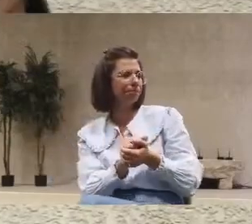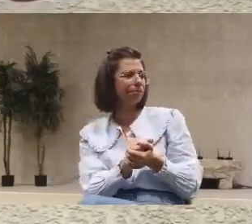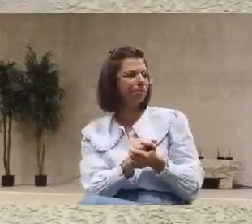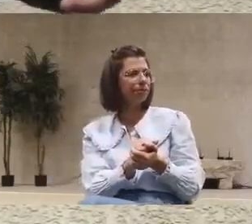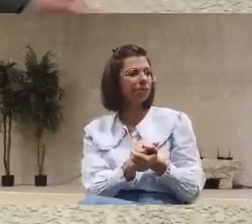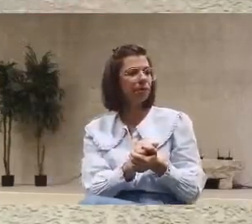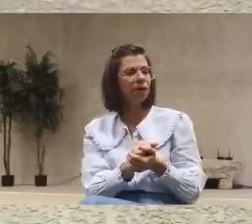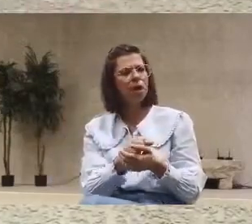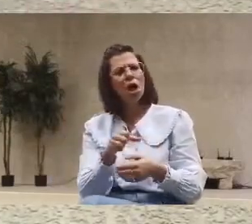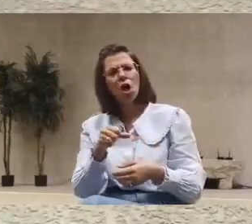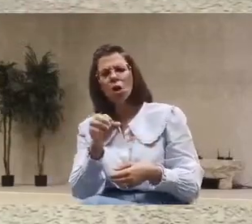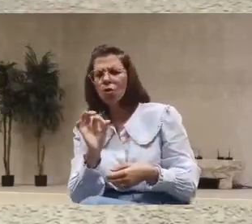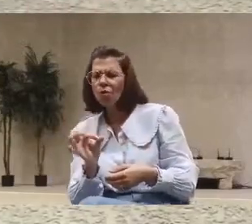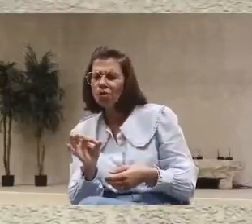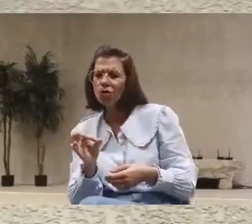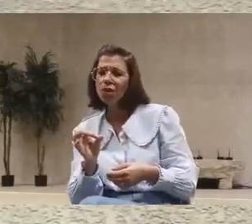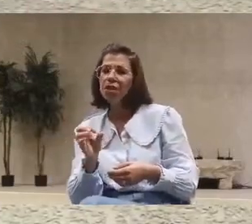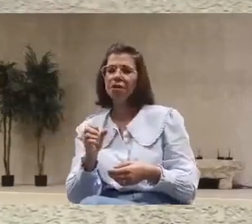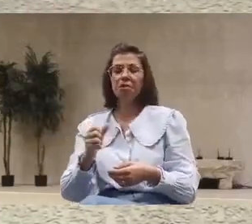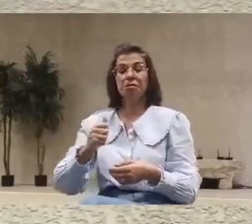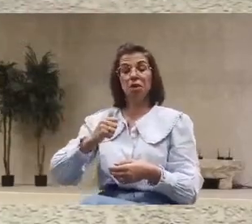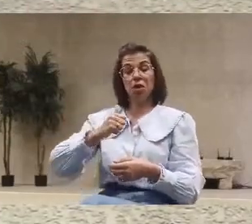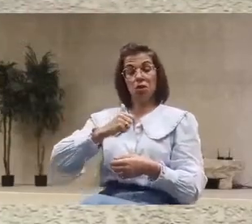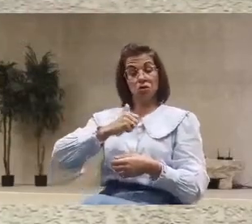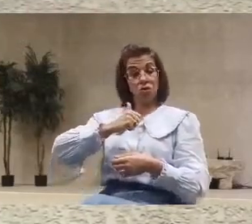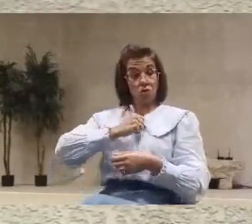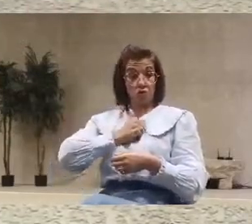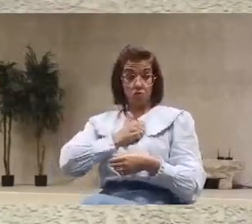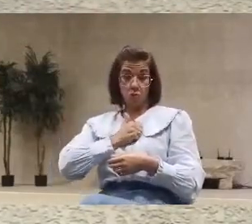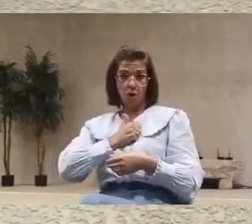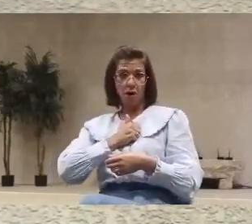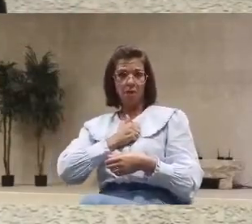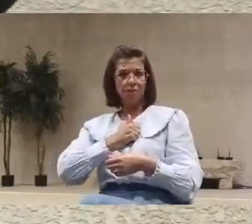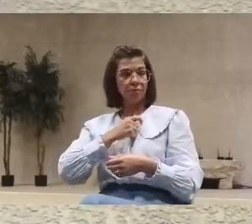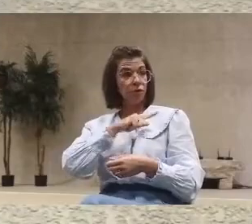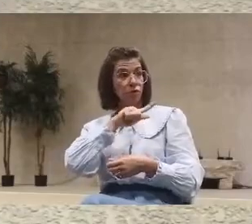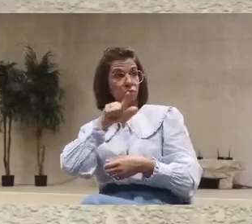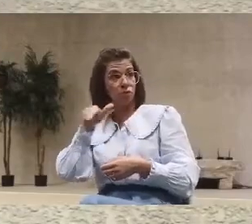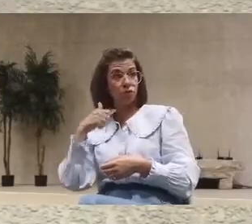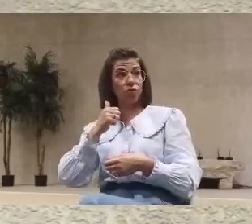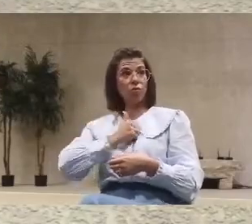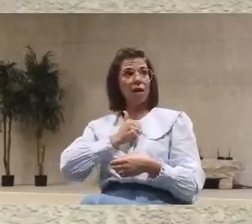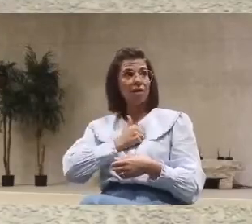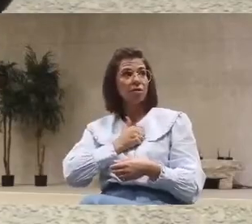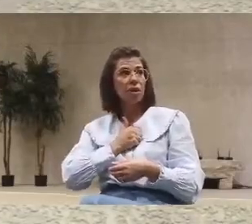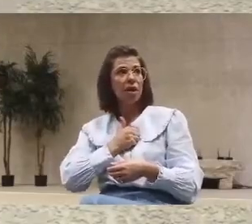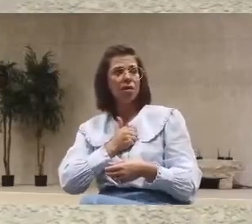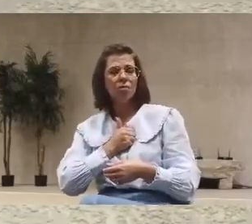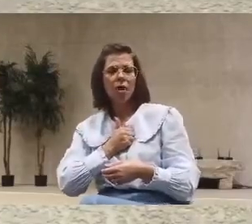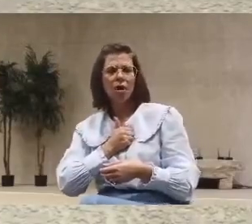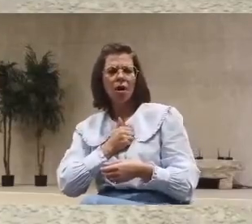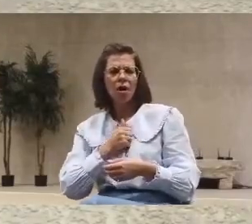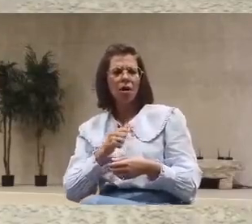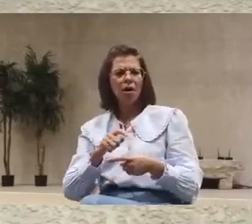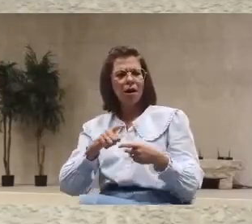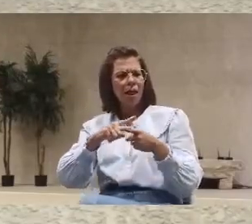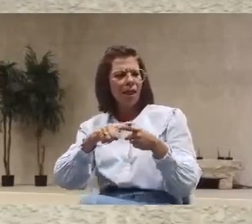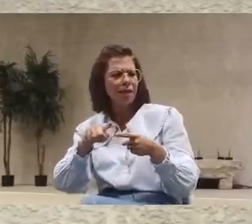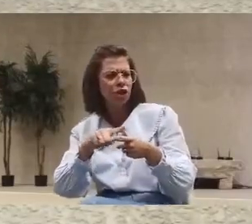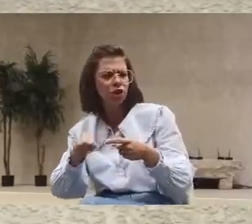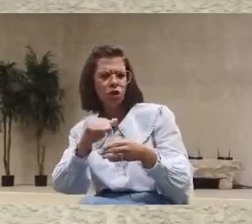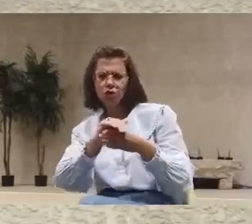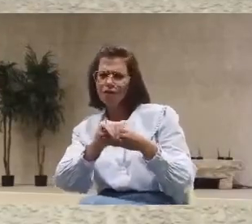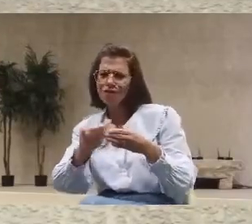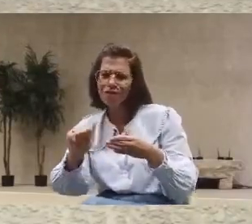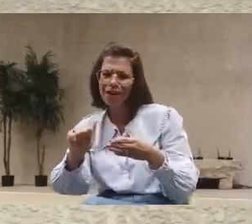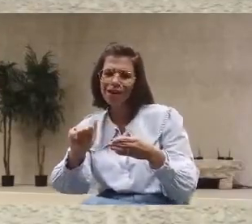empirer les choses. Mais mettez le Seigneur, et je le dis en connaissance de cause, non seulement dans ma vie, mais dans la vie de ceux